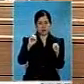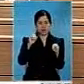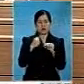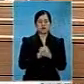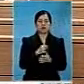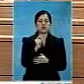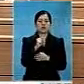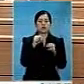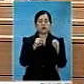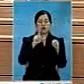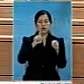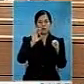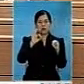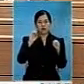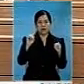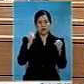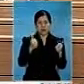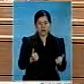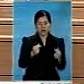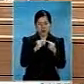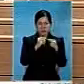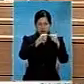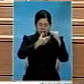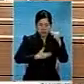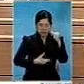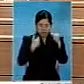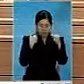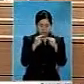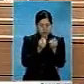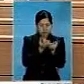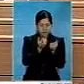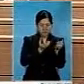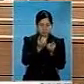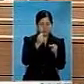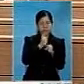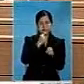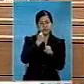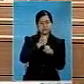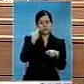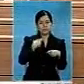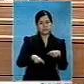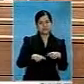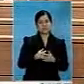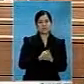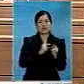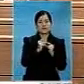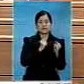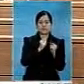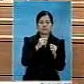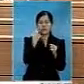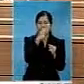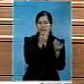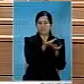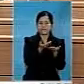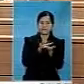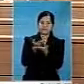า190วันนี้มันเขียนพลุงพลังจนกระทั่งรัฐบาลทำงานไม่ได้จะไปเจรจาจะไปพูดจากับใครเนี่ยก็ลำบ